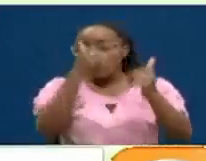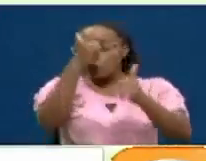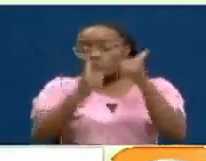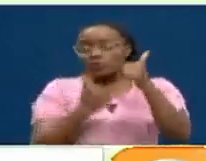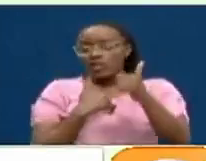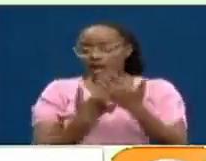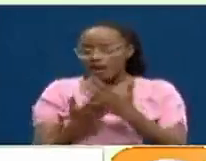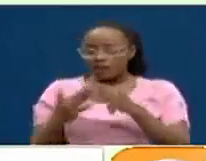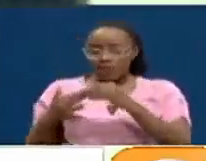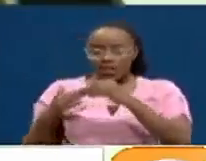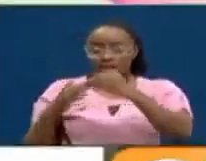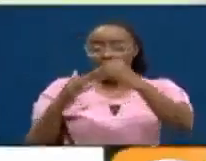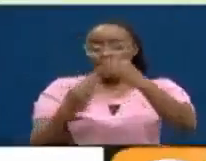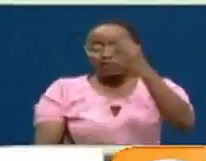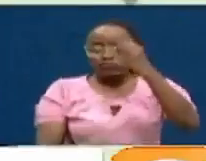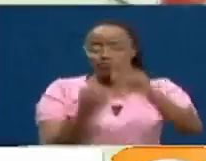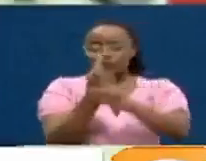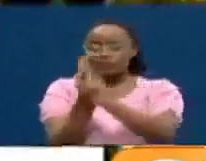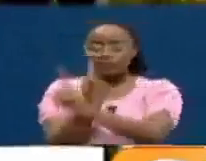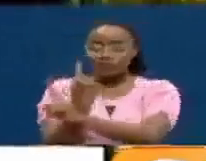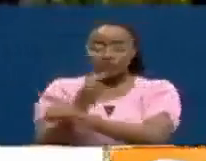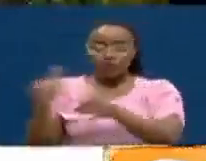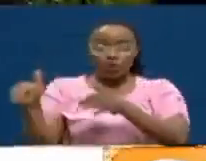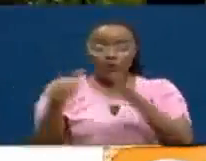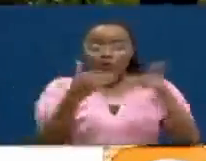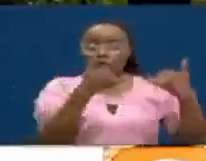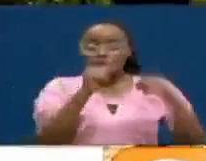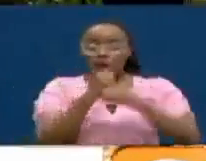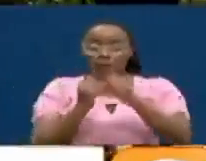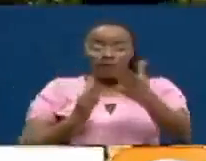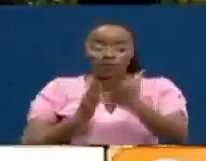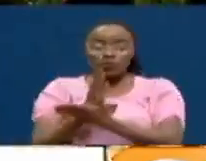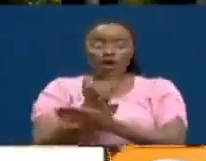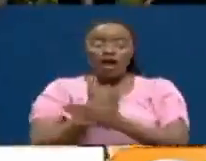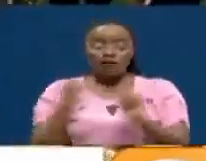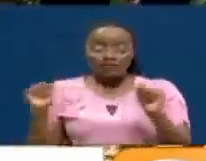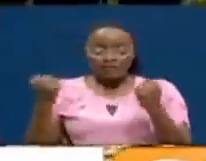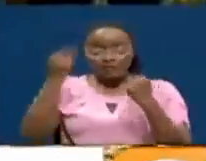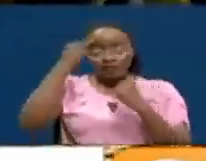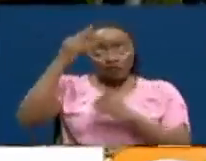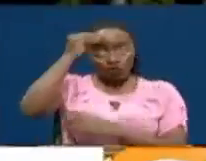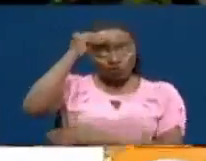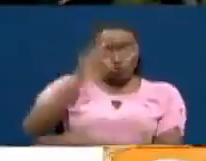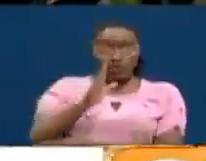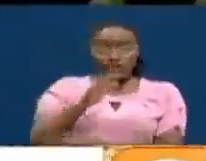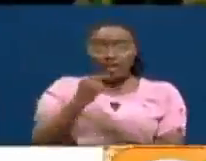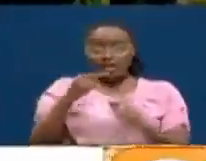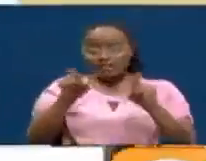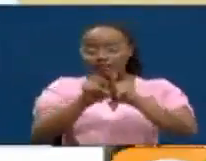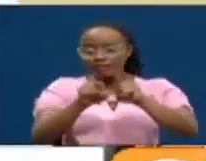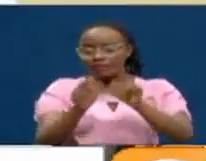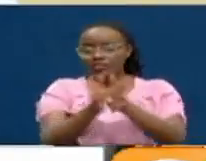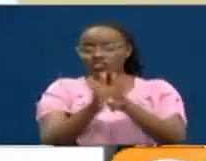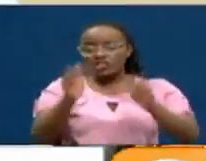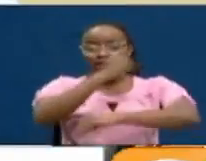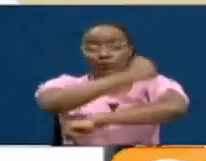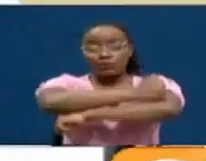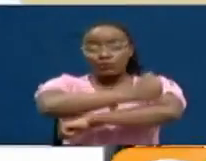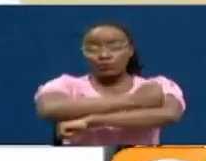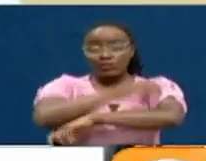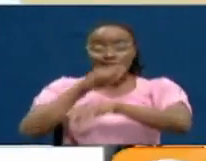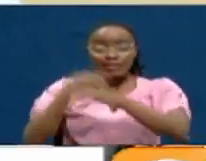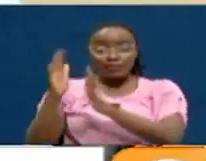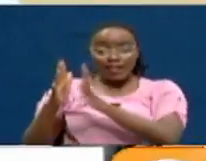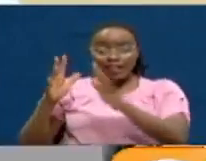imekuwa mstari wa mbele kubuni njia mbalimbali za kuhakikisha usalama wa wanafunzi na shule kwa jumla. When the guard is